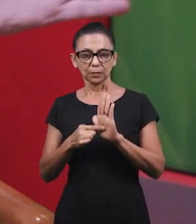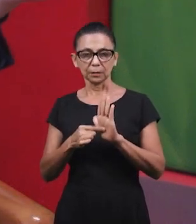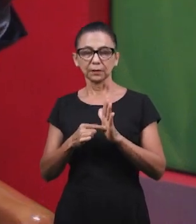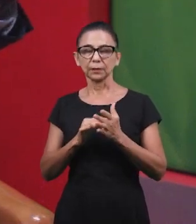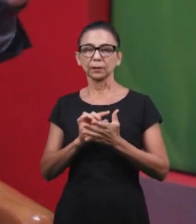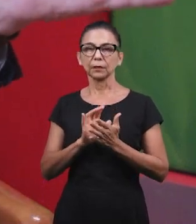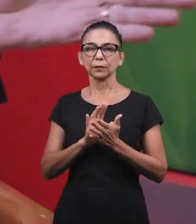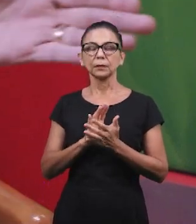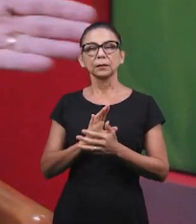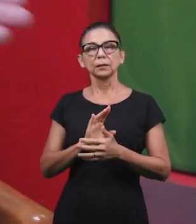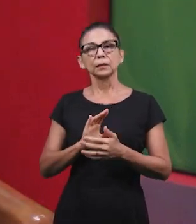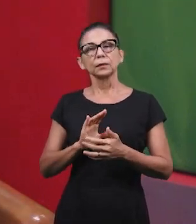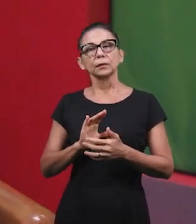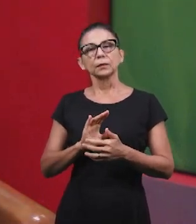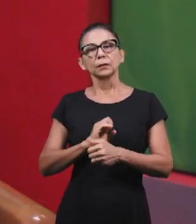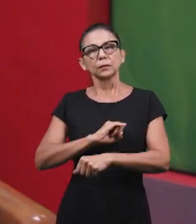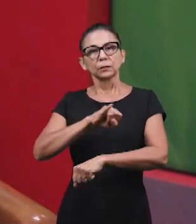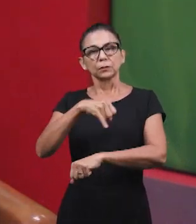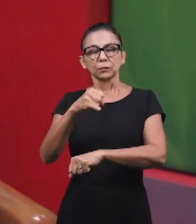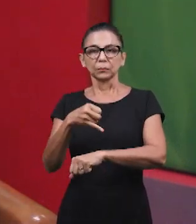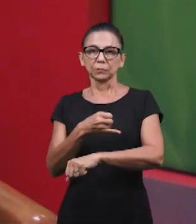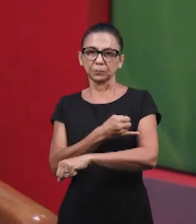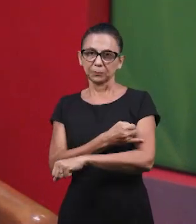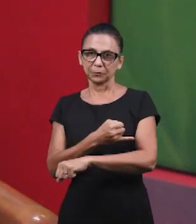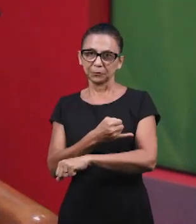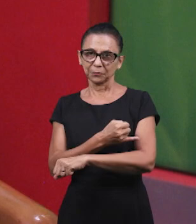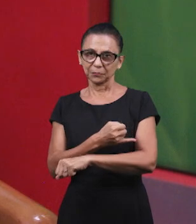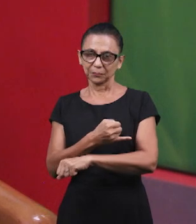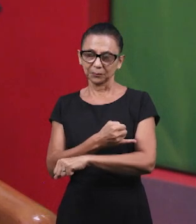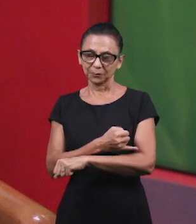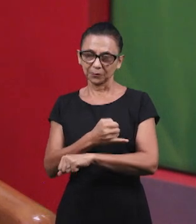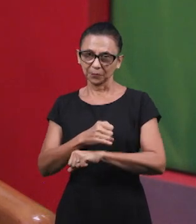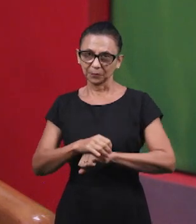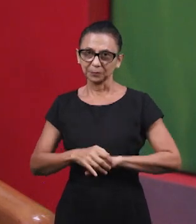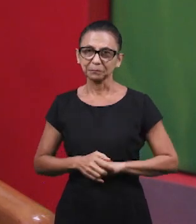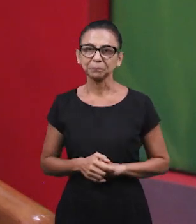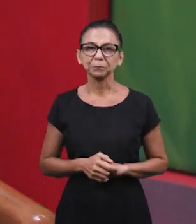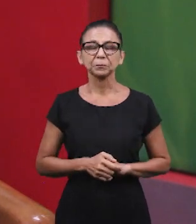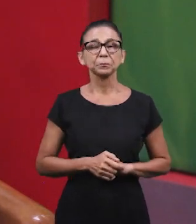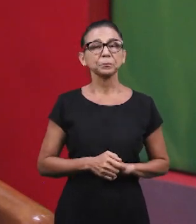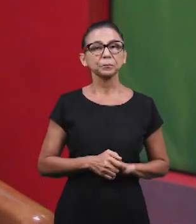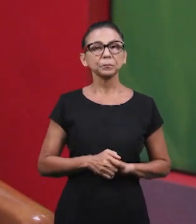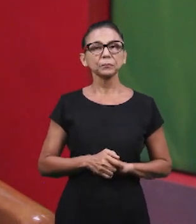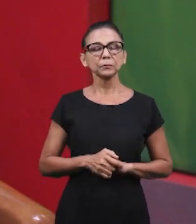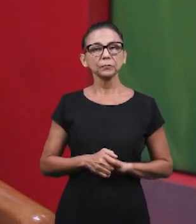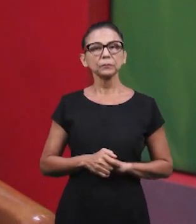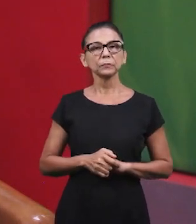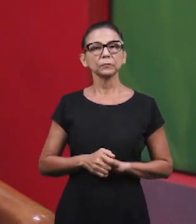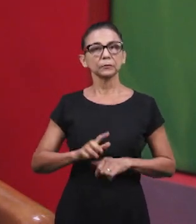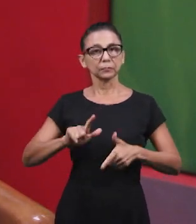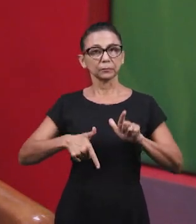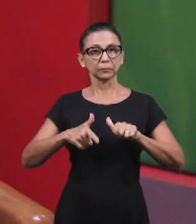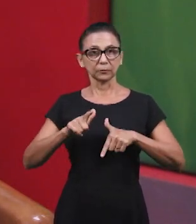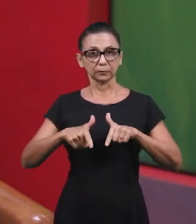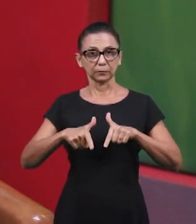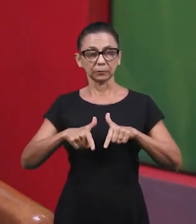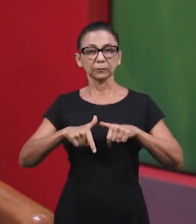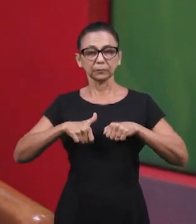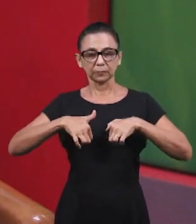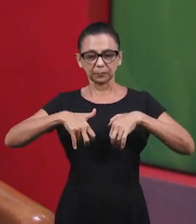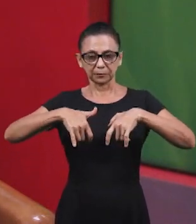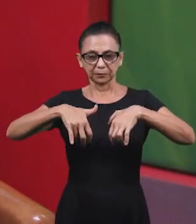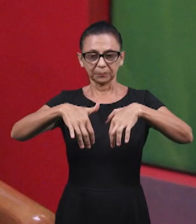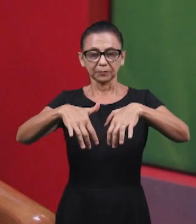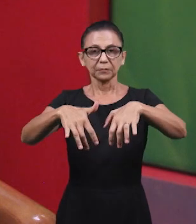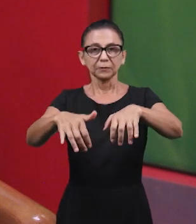pour entrer maintenant dans la Canaan céleste. Dans ce monde prophétique, Josias, le Seigneur Jésus, il veut